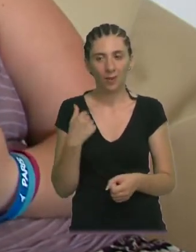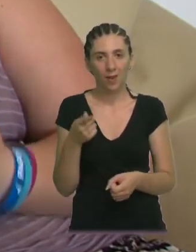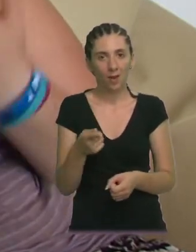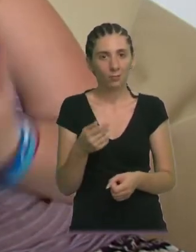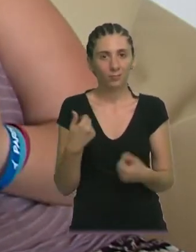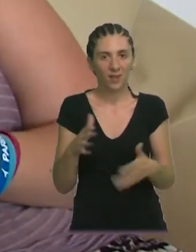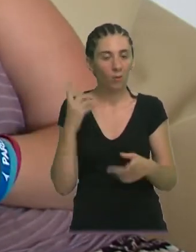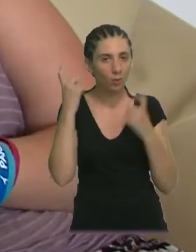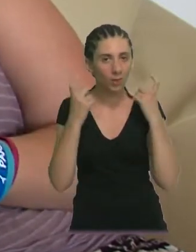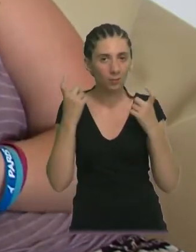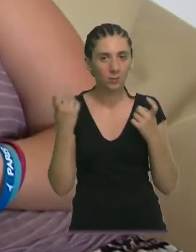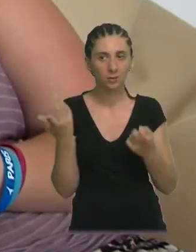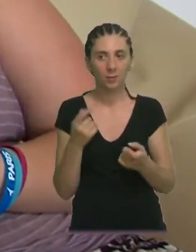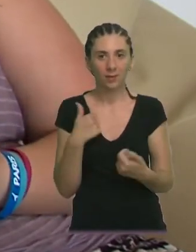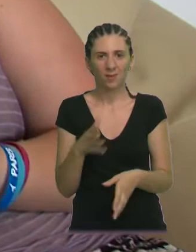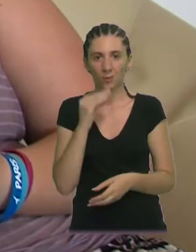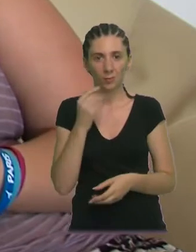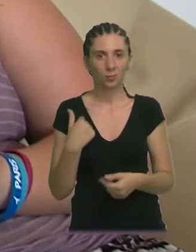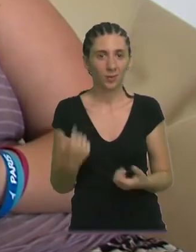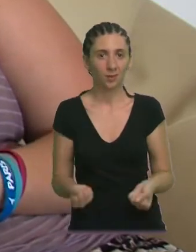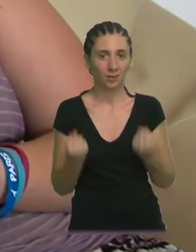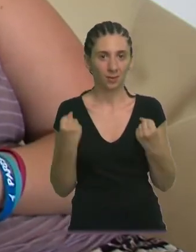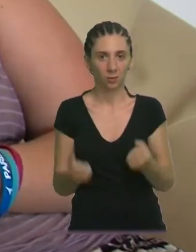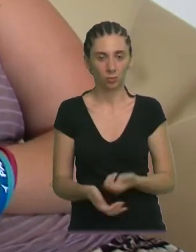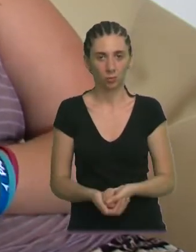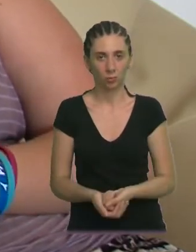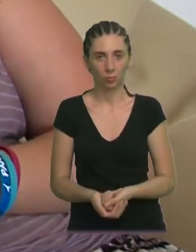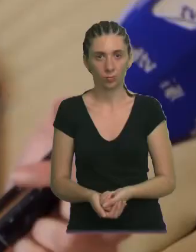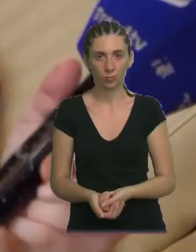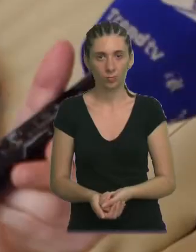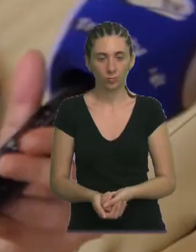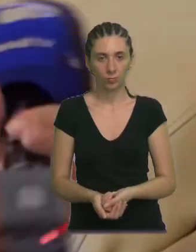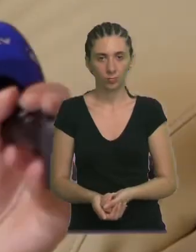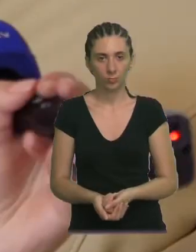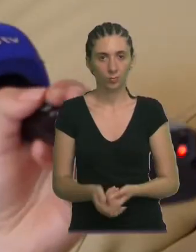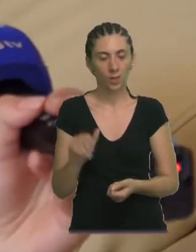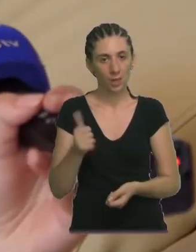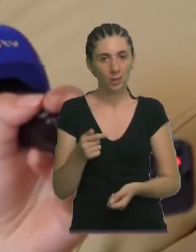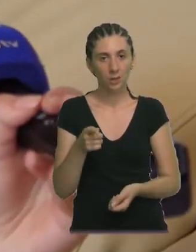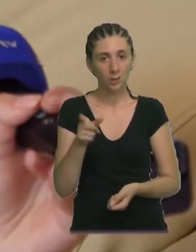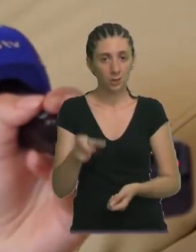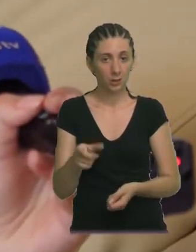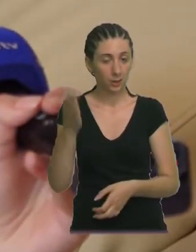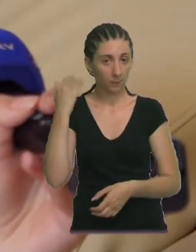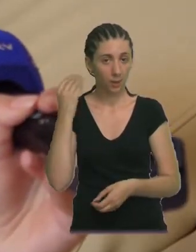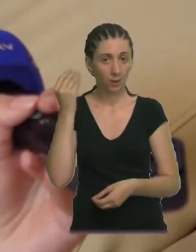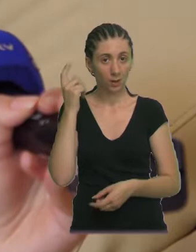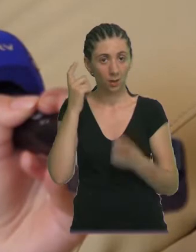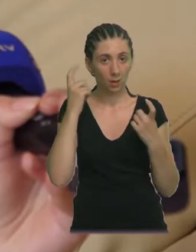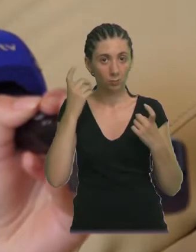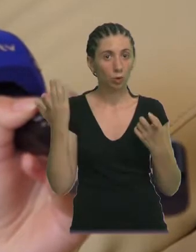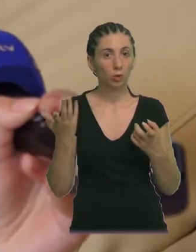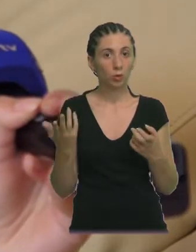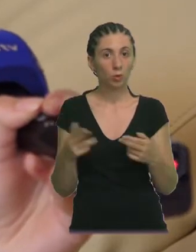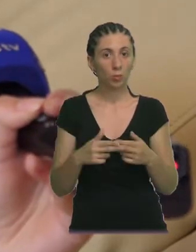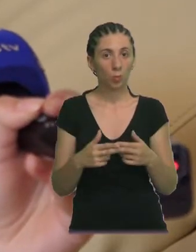ne volim razmišljat, kamoli pričat, teško mi je. Dobro, jesi li ti možda prije razmišljala o tome